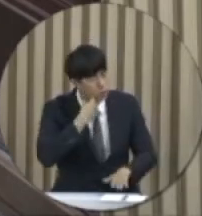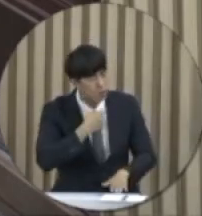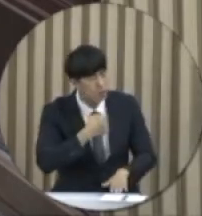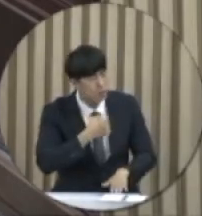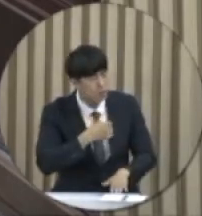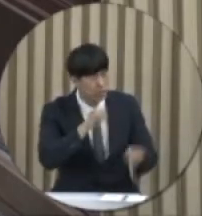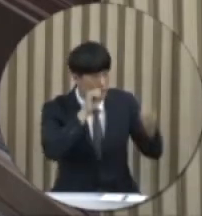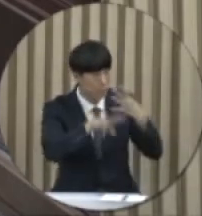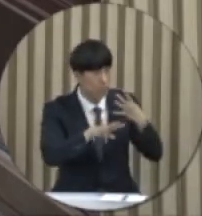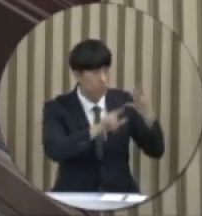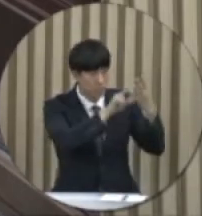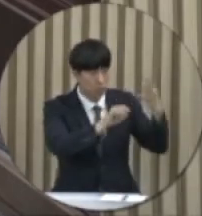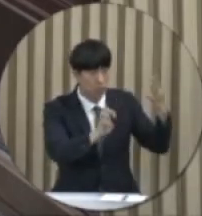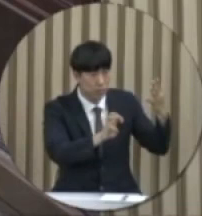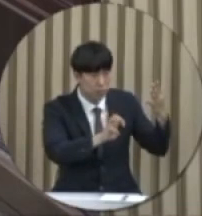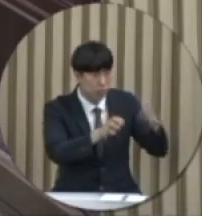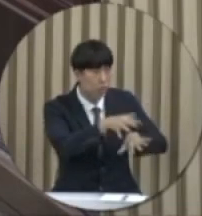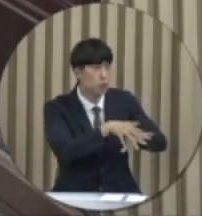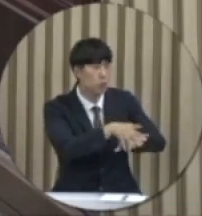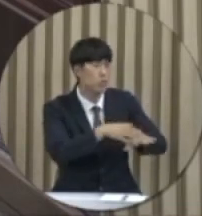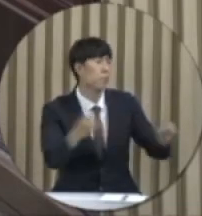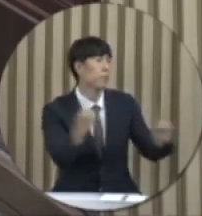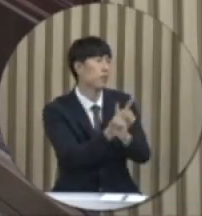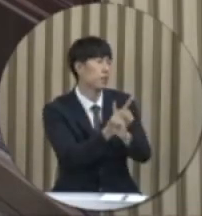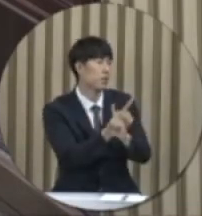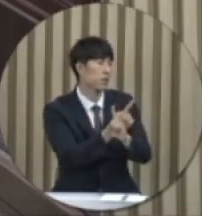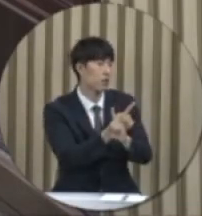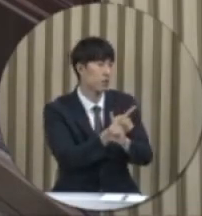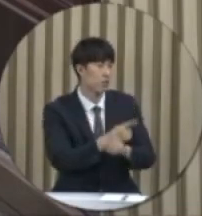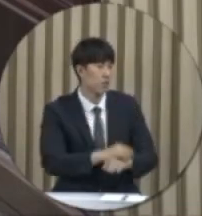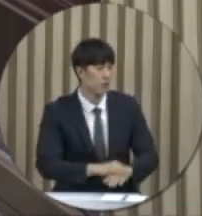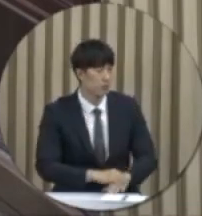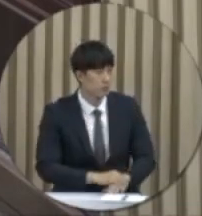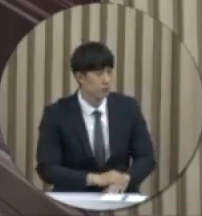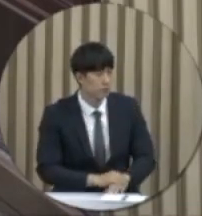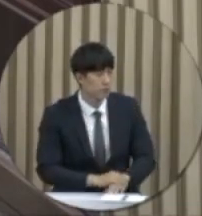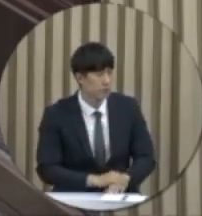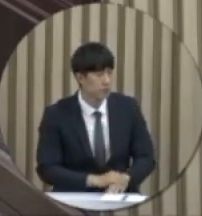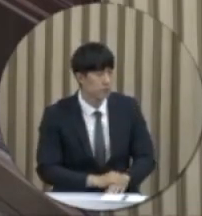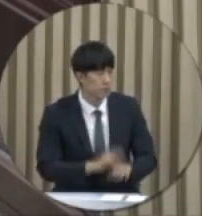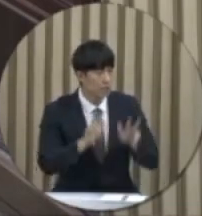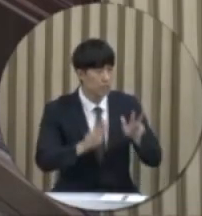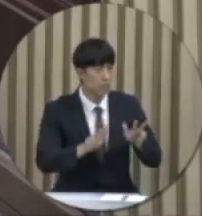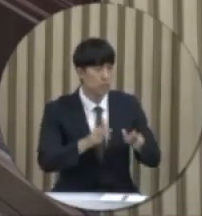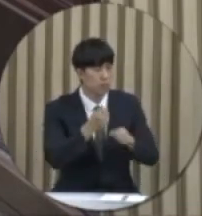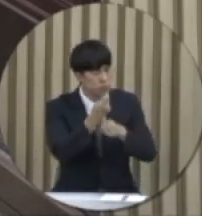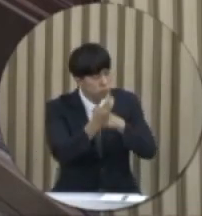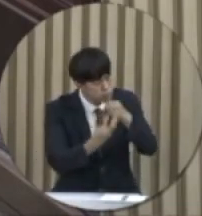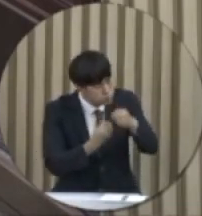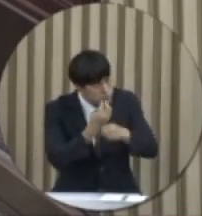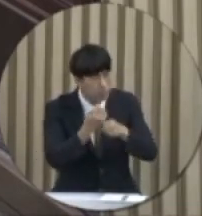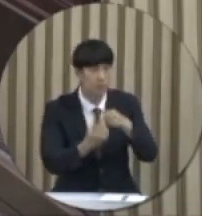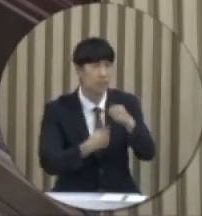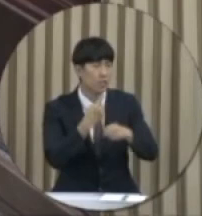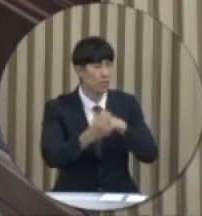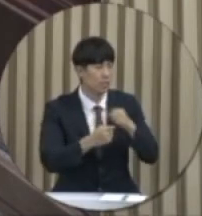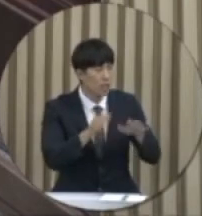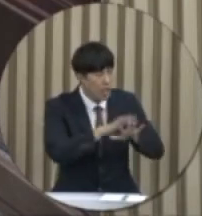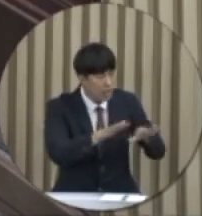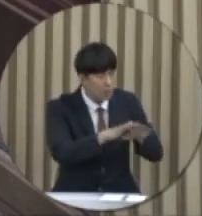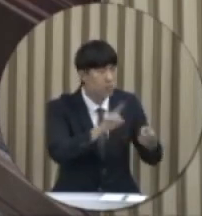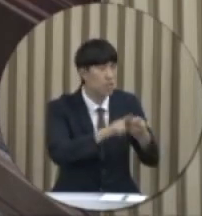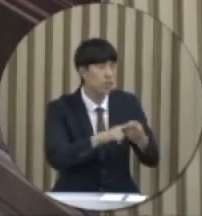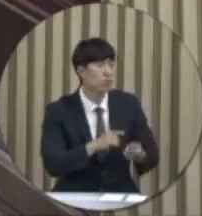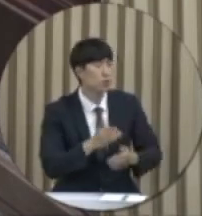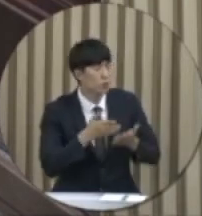봤더니 4월 30일 조직 개편이 바뀌었더라고요. 철도 트램가로. 지금 몇 년째 광역교통 개선 대책을